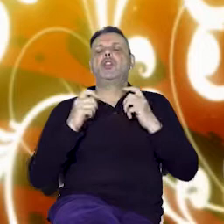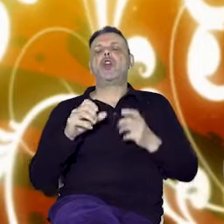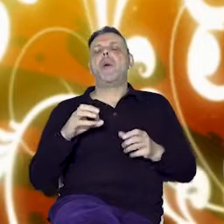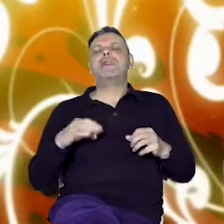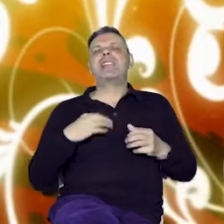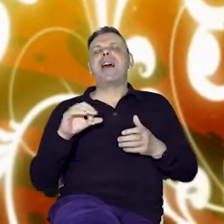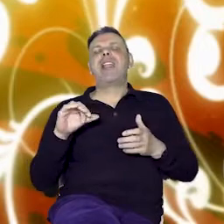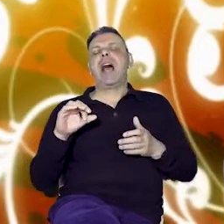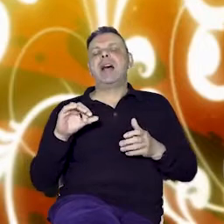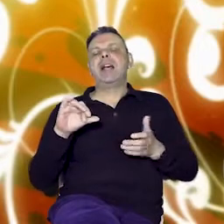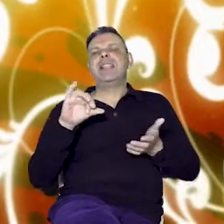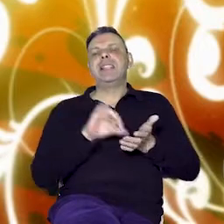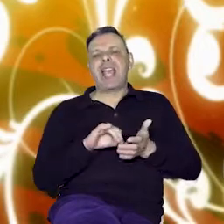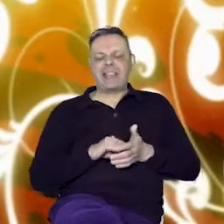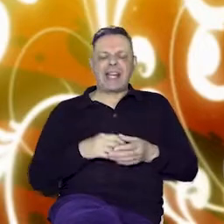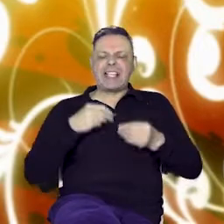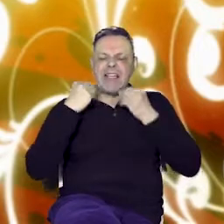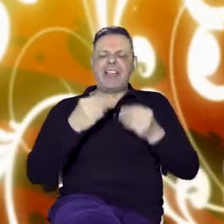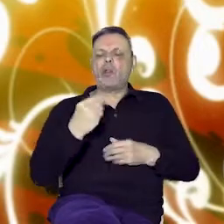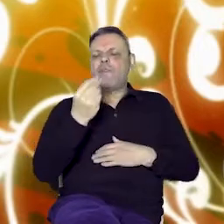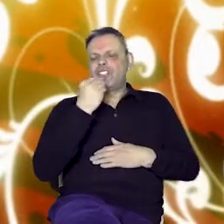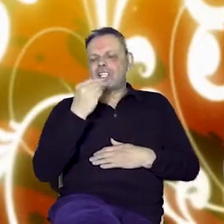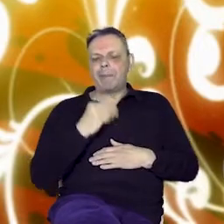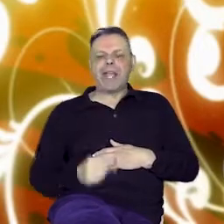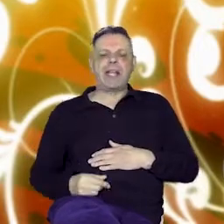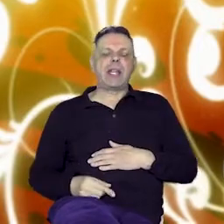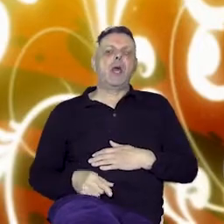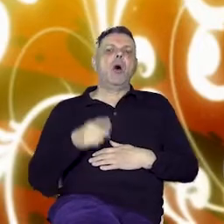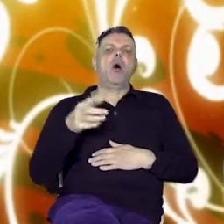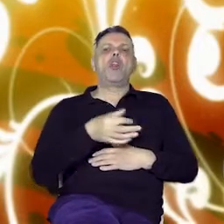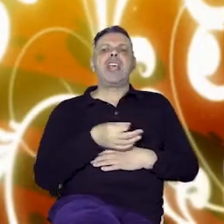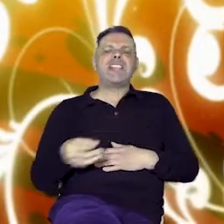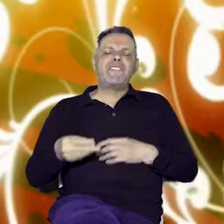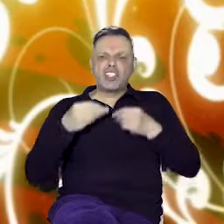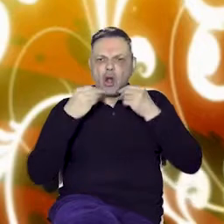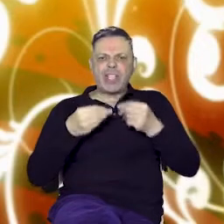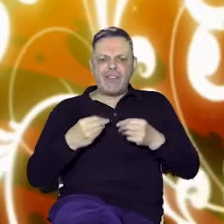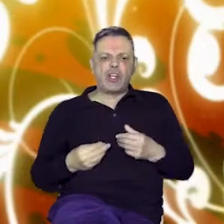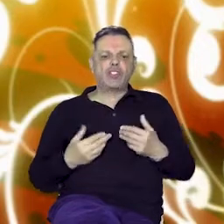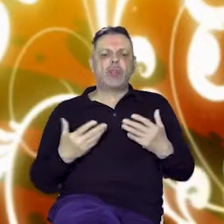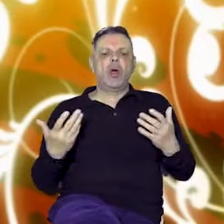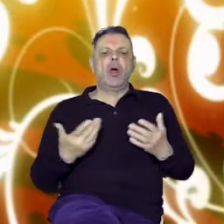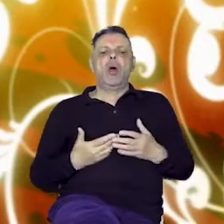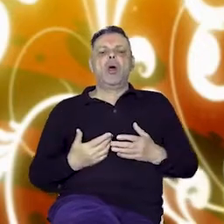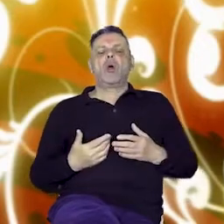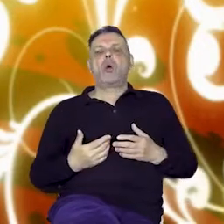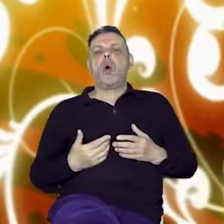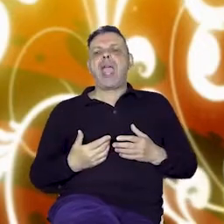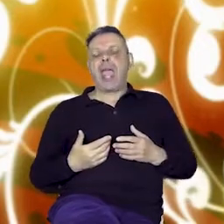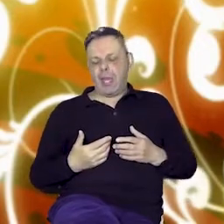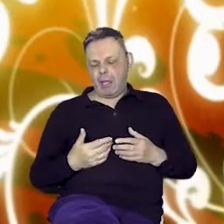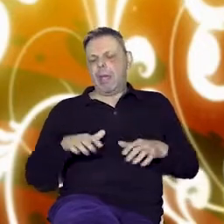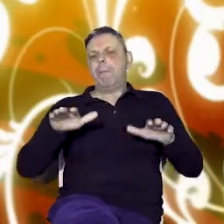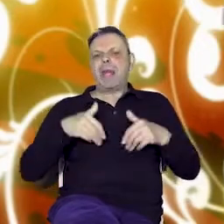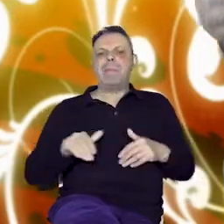za prehranu grada Zagreba. To savjetovalište je savršeno savjetovalište koje tretira djecu, srednju